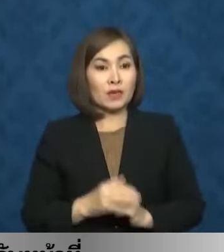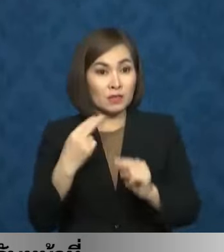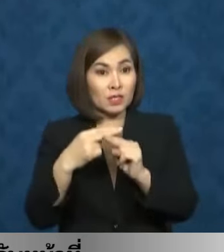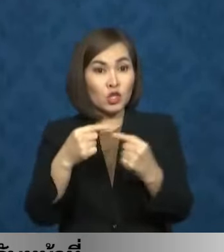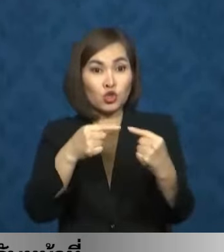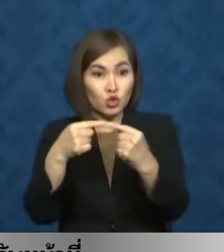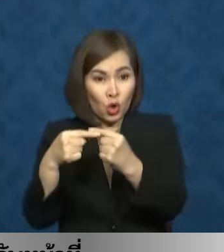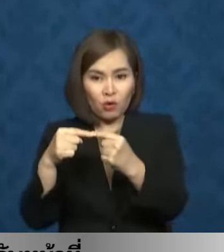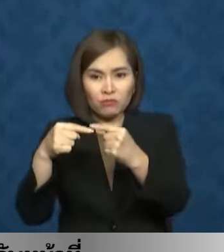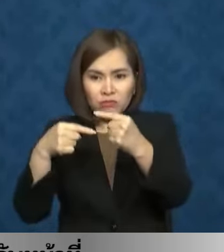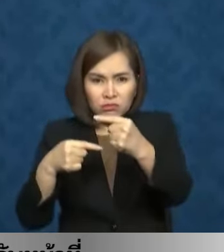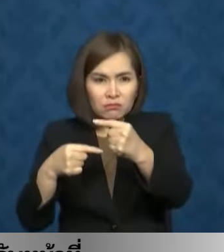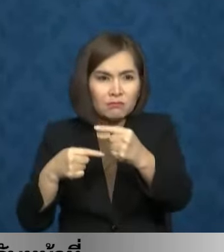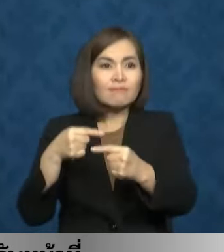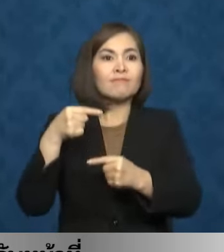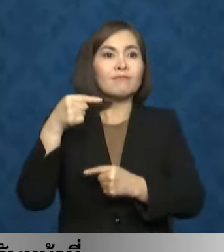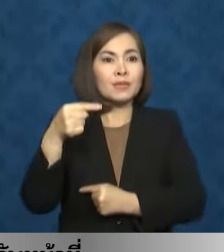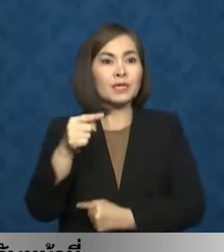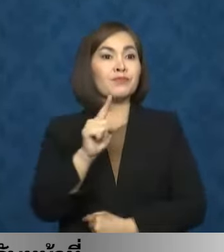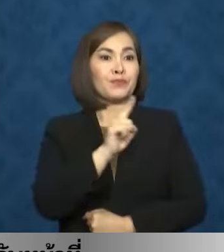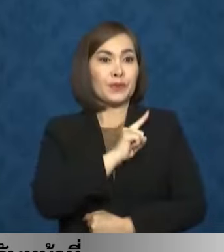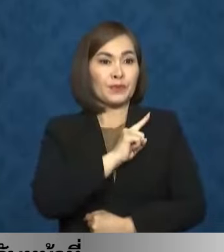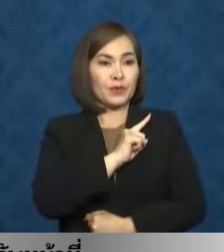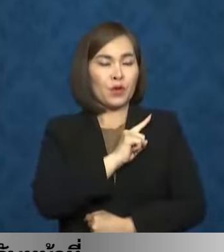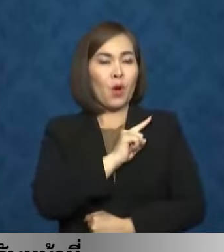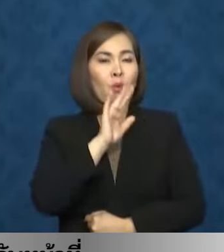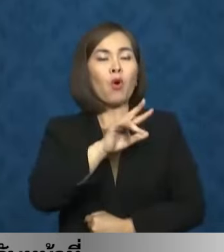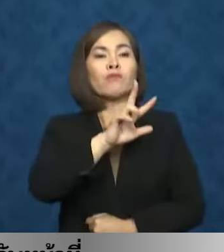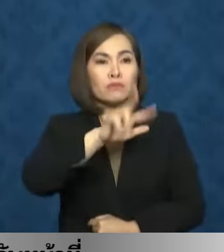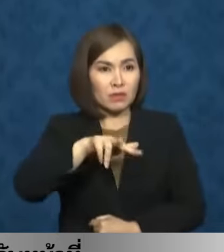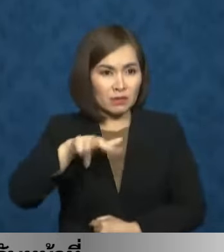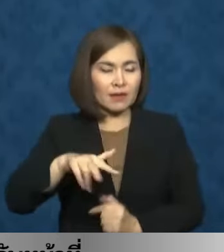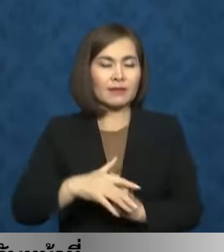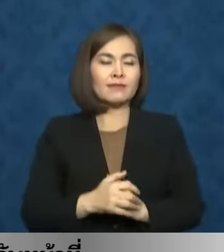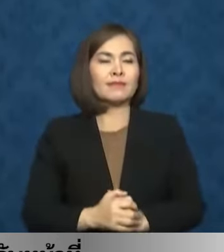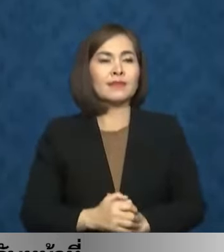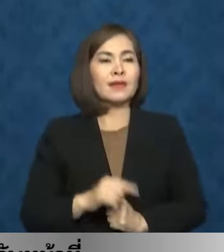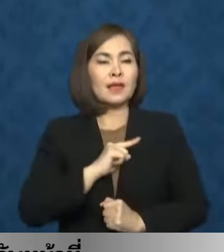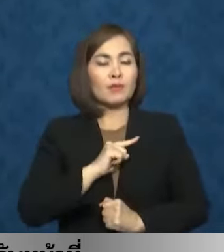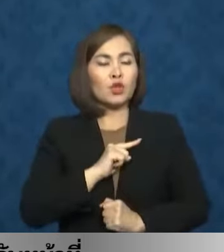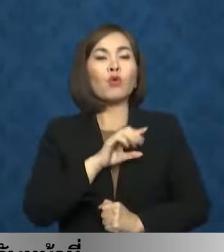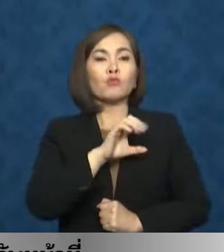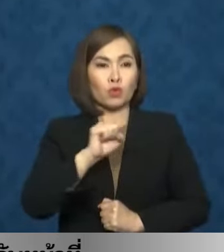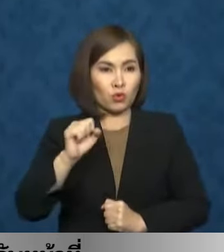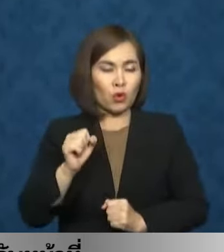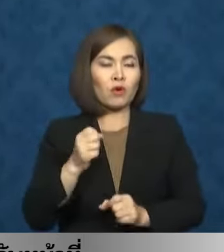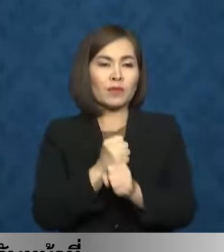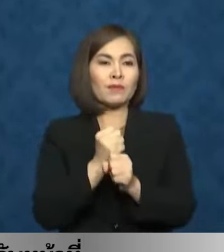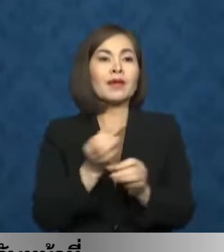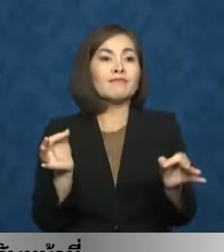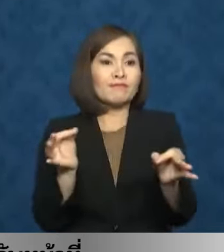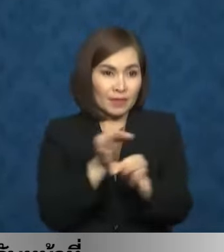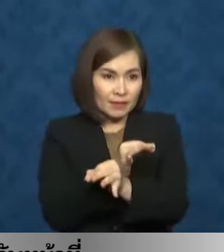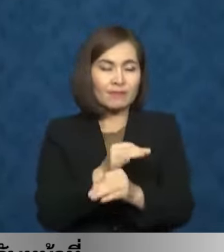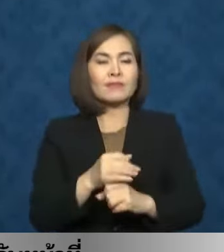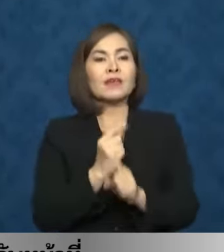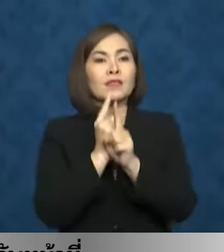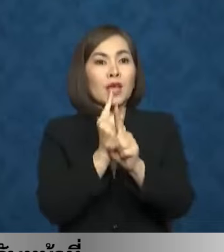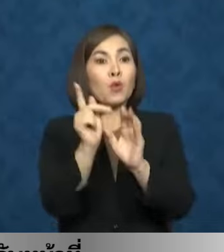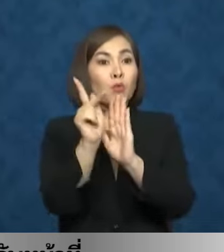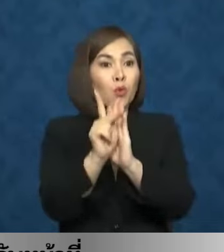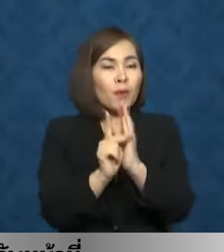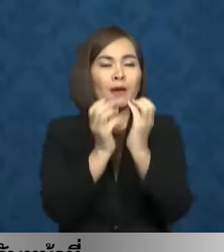อในลำดับถัดไปในบัญชีรายชื่อของพรรคเพื่อไทยเลื่อนขึ้นมาเป็นสมาชิกสภาผู้แทนราษฎรแทนตามมาต